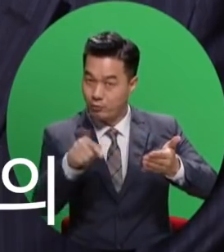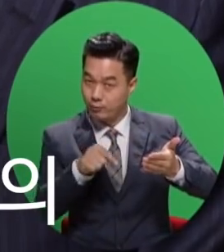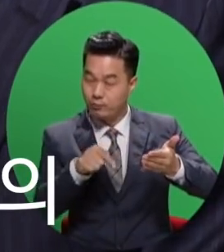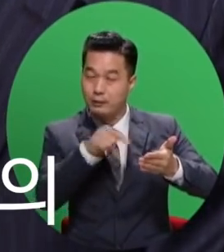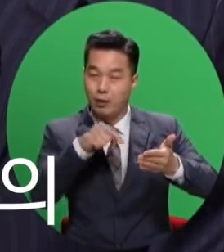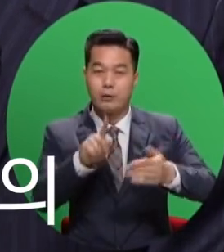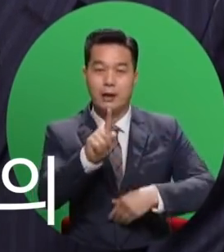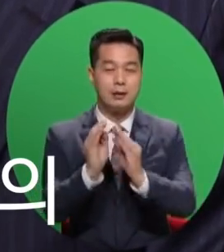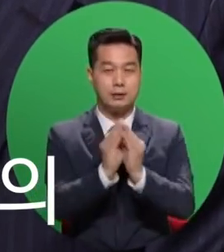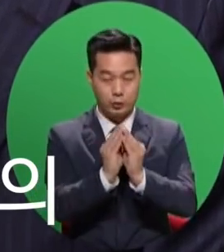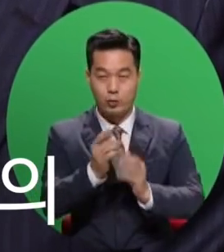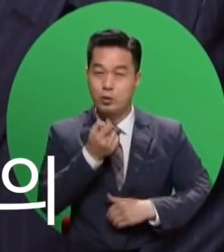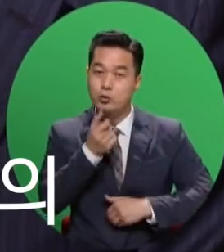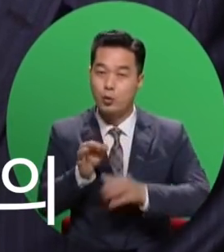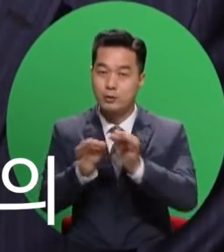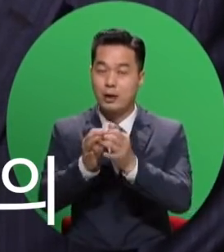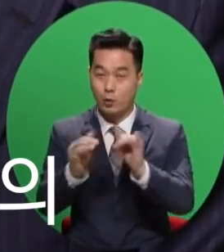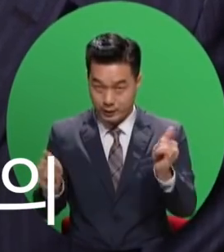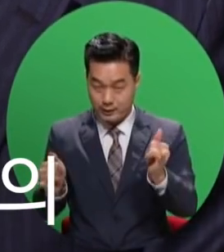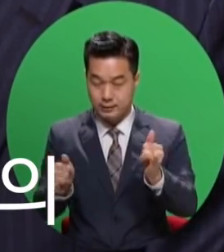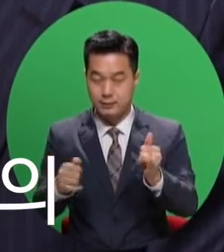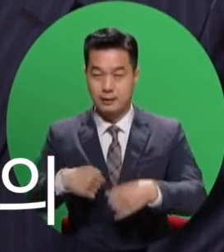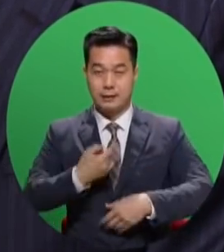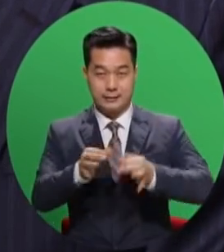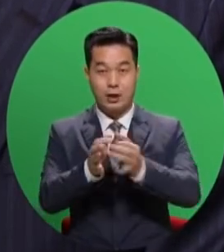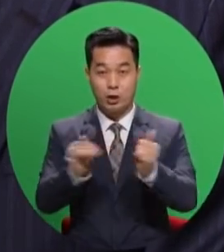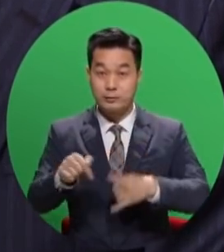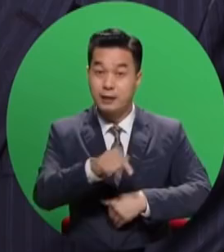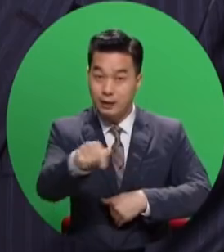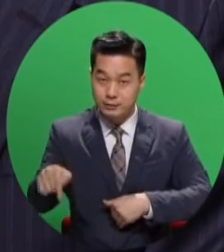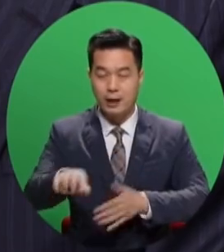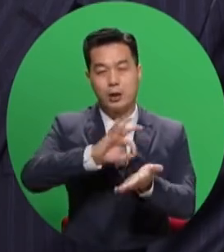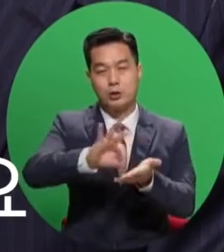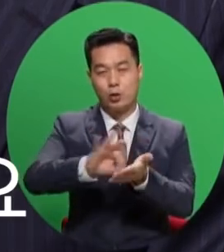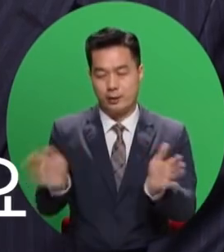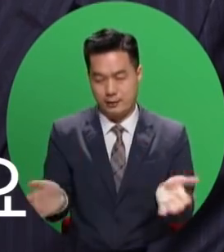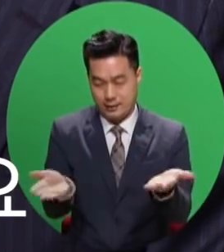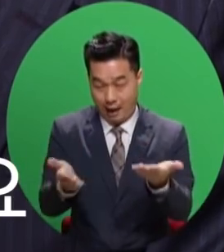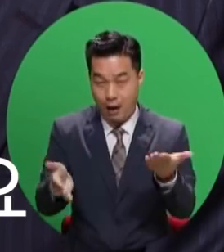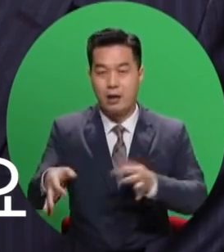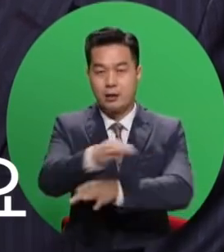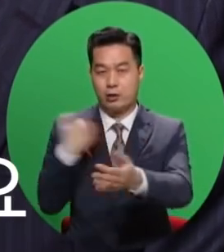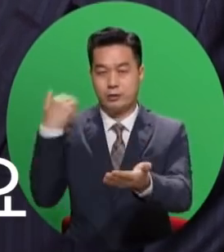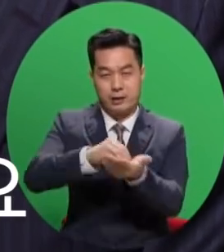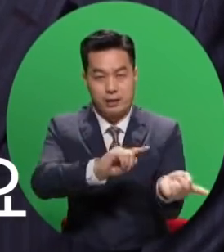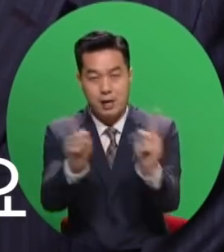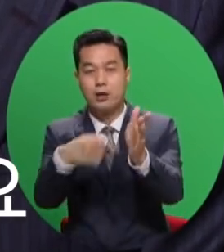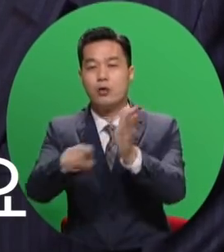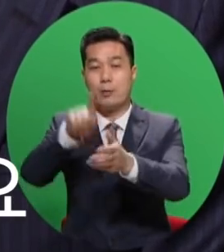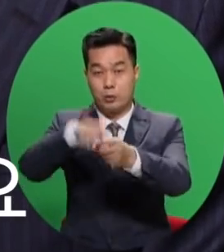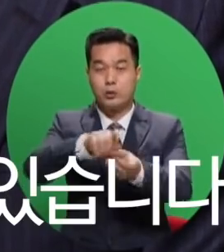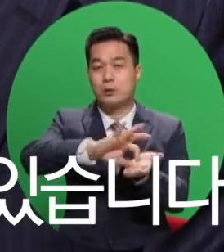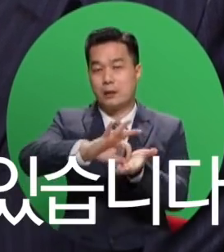이 제 1조를 소상공인 들과 자영업자들의 그 소비 진작을 통한 경제를 살리기 위한 돈으로 쓸